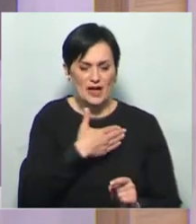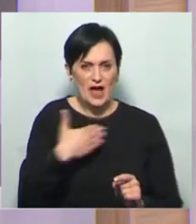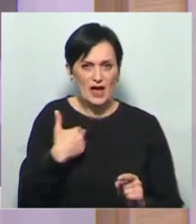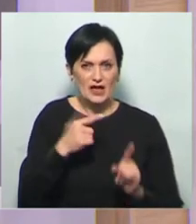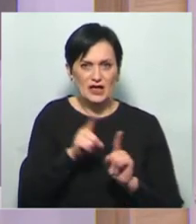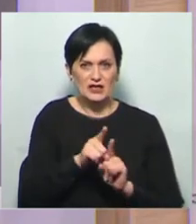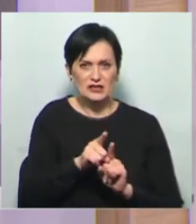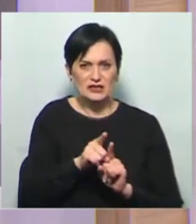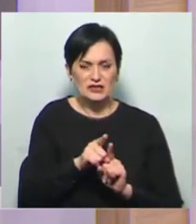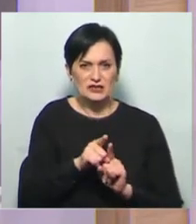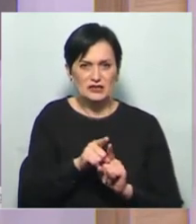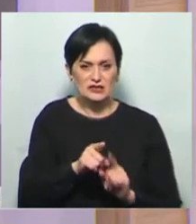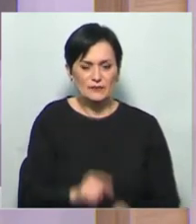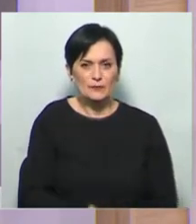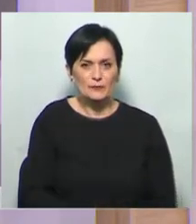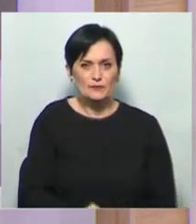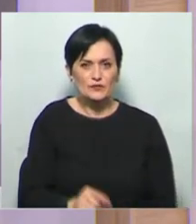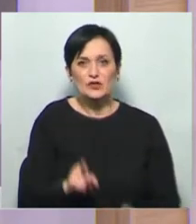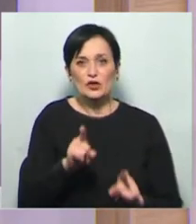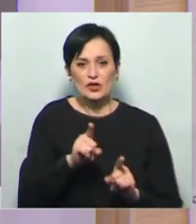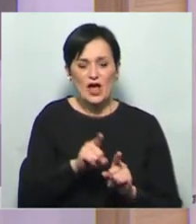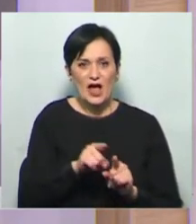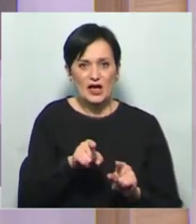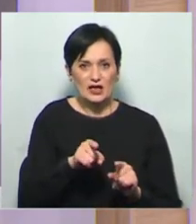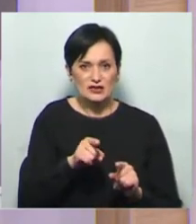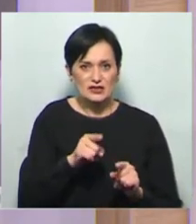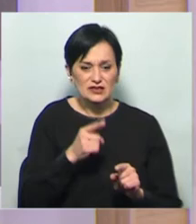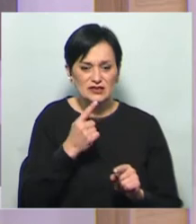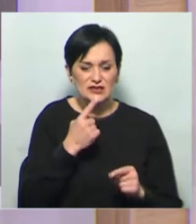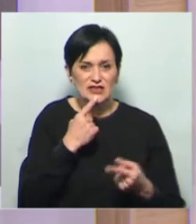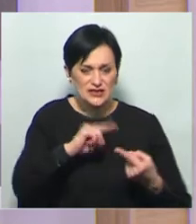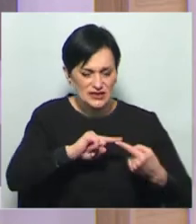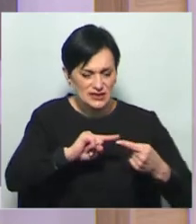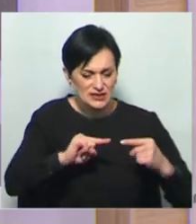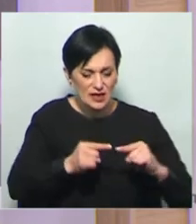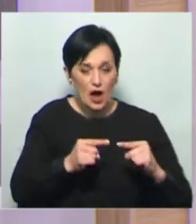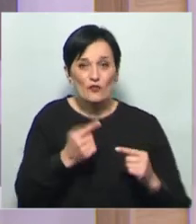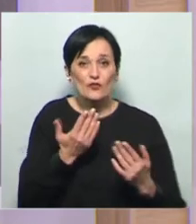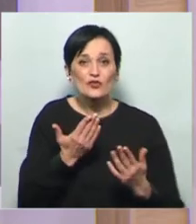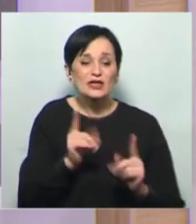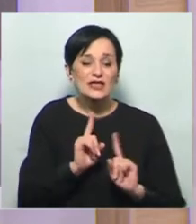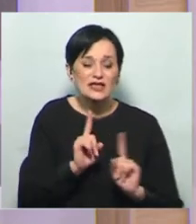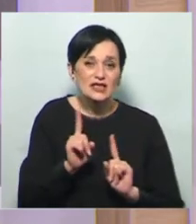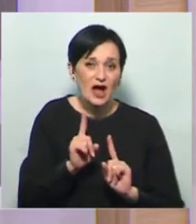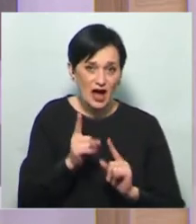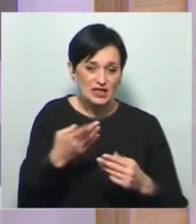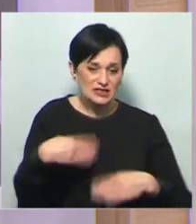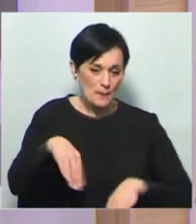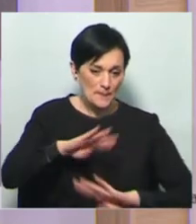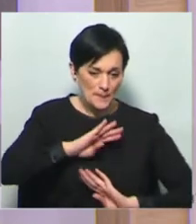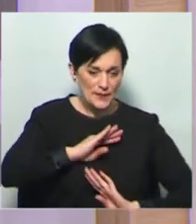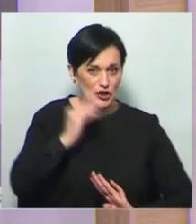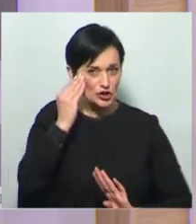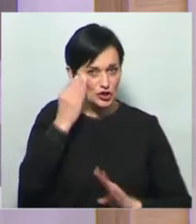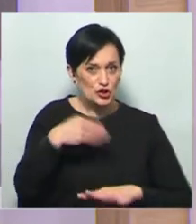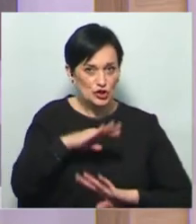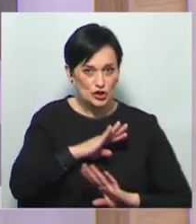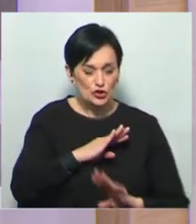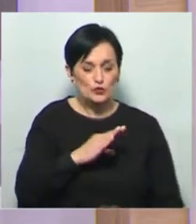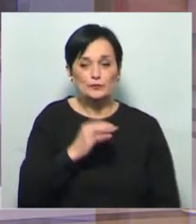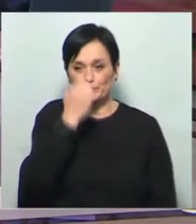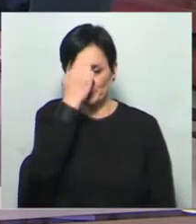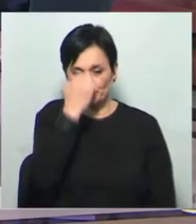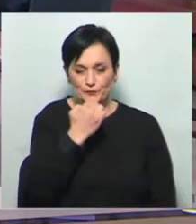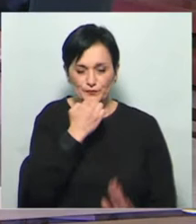ისა გულიზე და პირზე ეს ძარღვის ისა და იქნებ რაღაცა მირჩიონ თუ შეიძლება. მადლობა